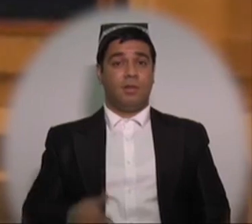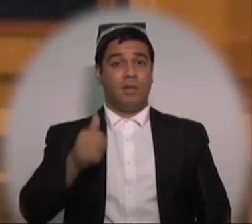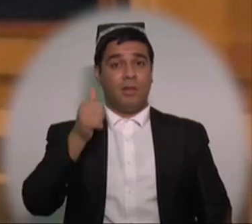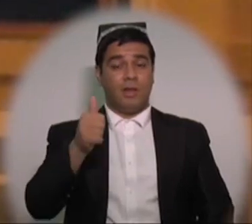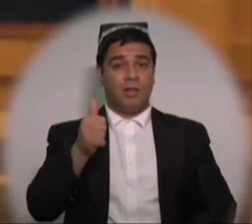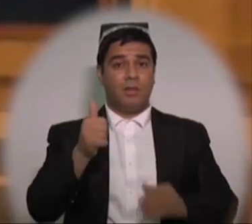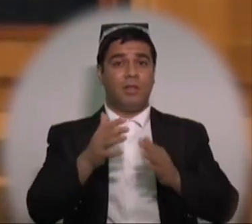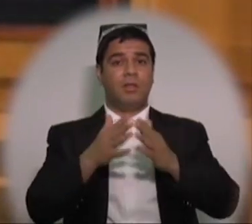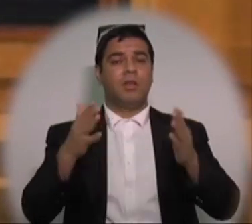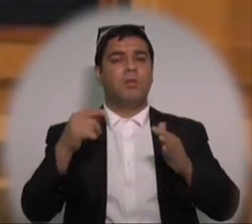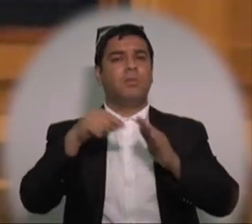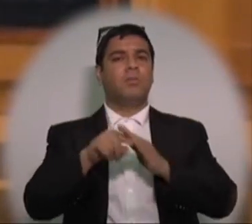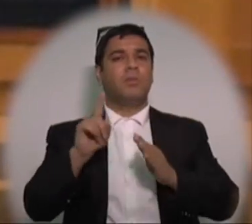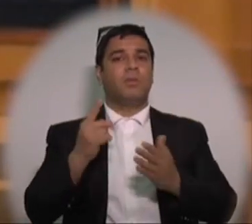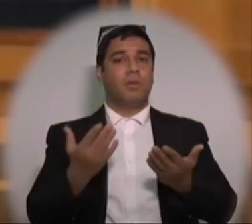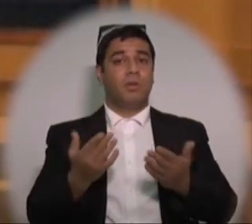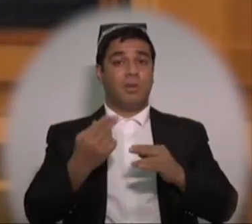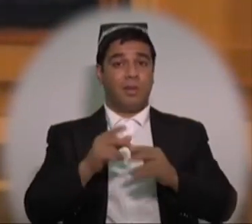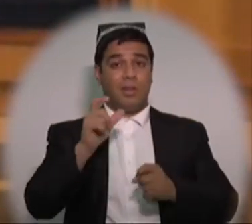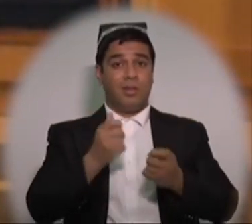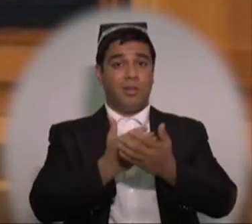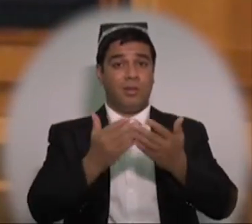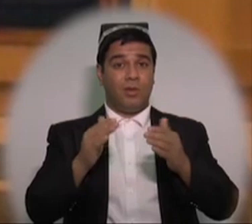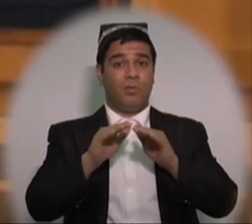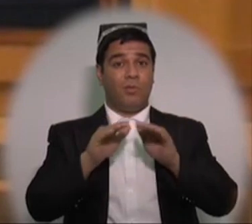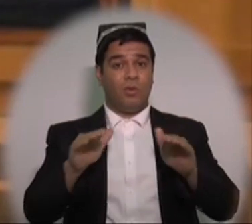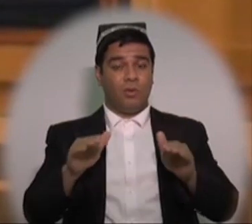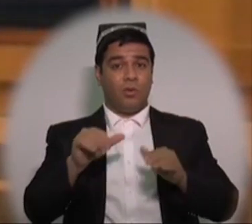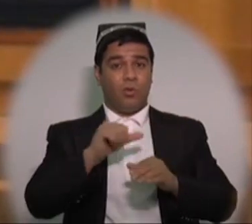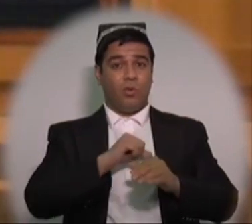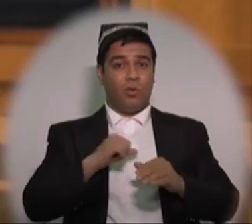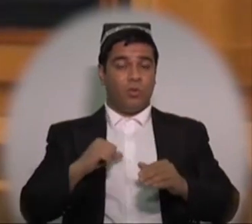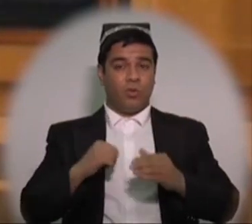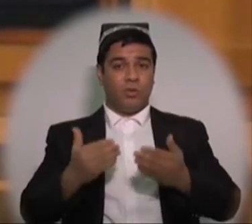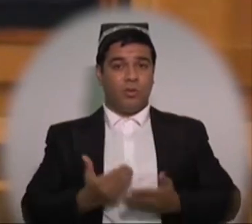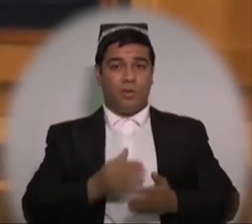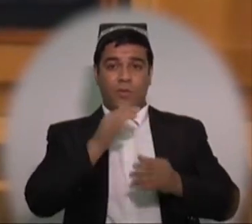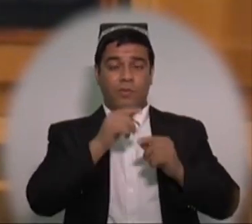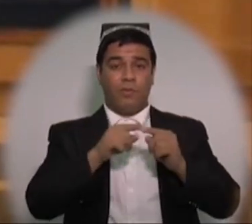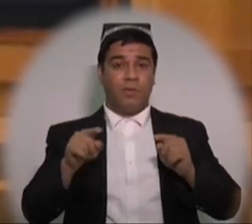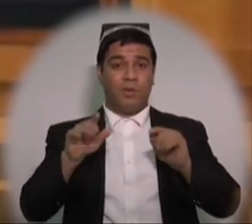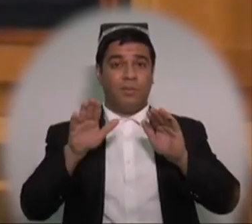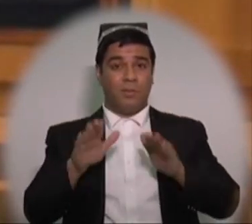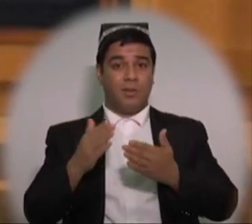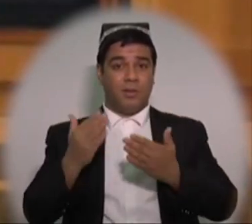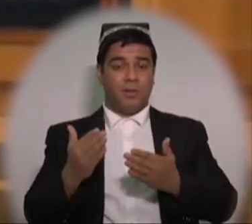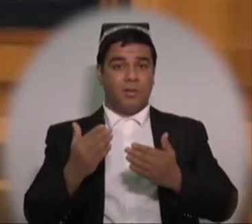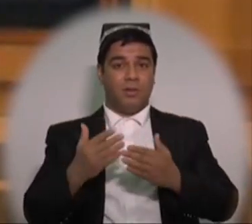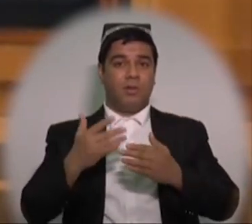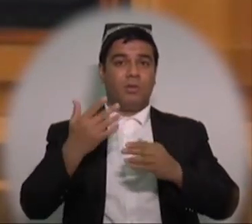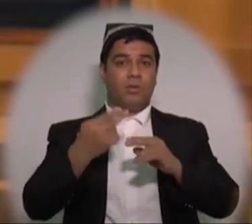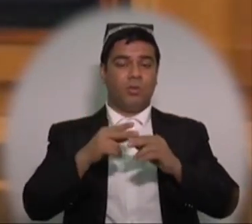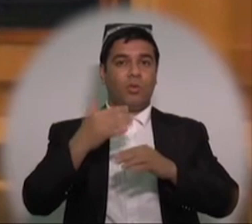Yaxshi keng maskan bo'lishi nima uchun? Chunki inson bolasi o'zining umrini asosiy qismini